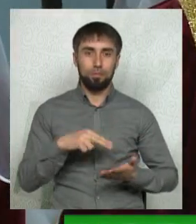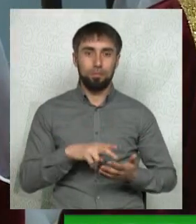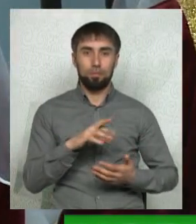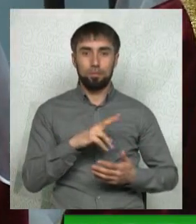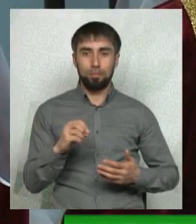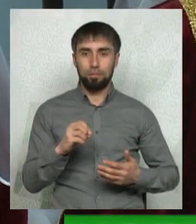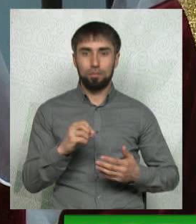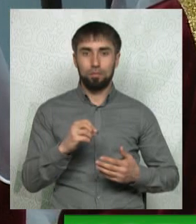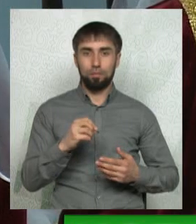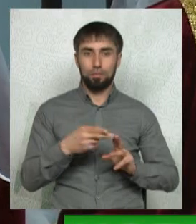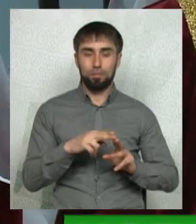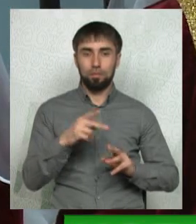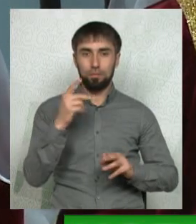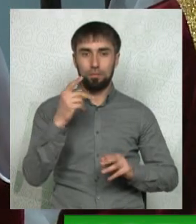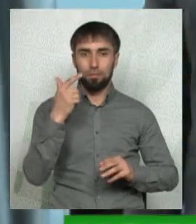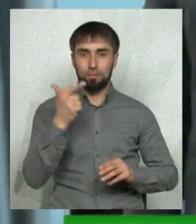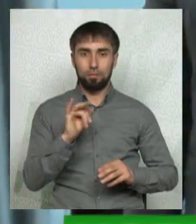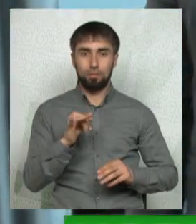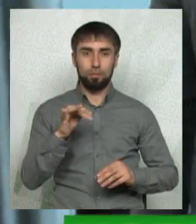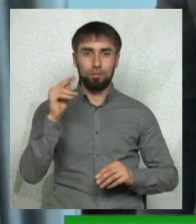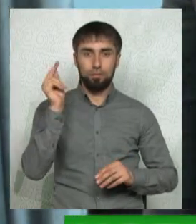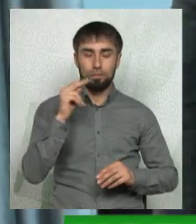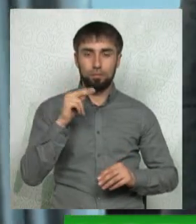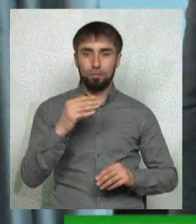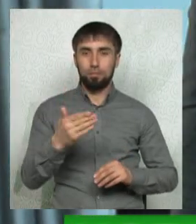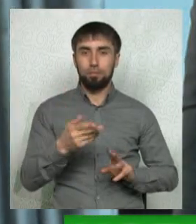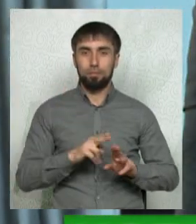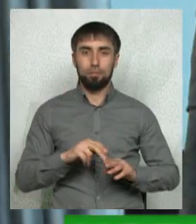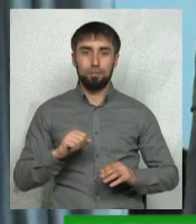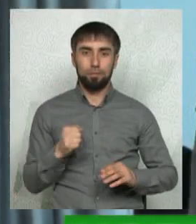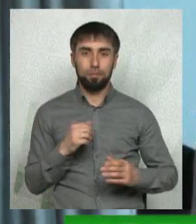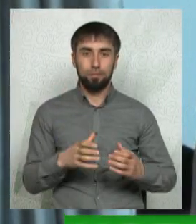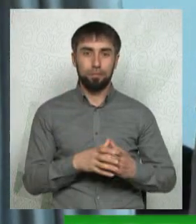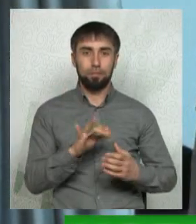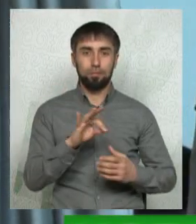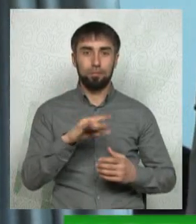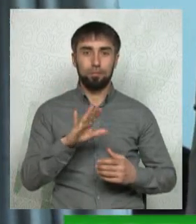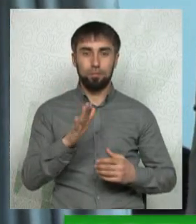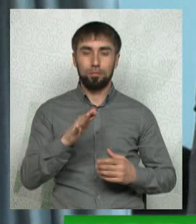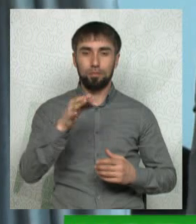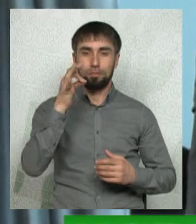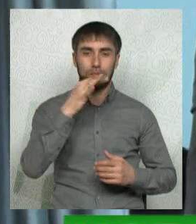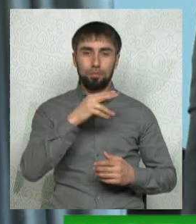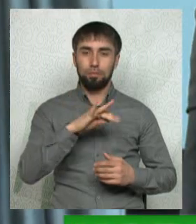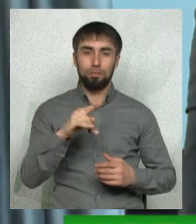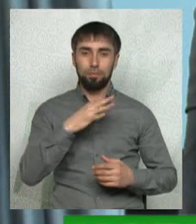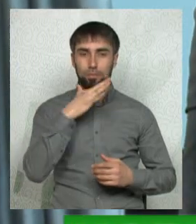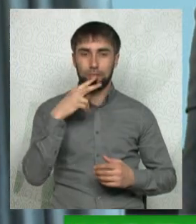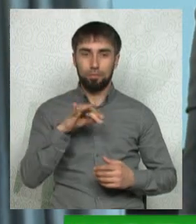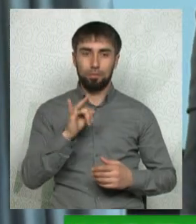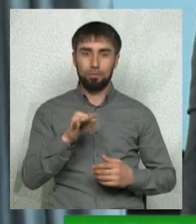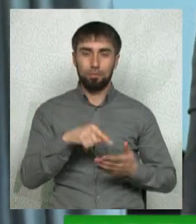коммуникабельным, он учится дружить. И они будут вспоминать через много лет и рассматривать друг